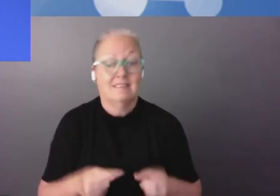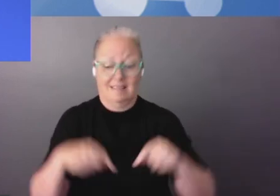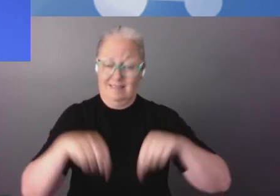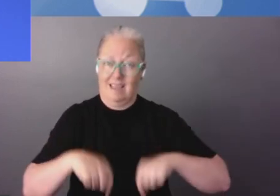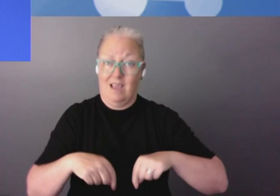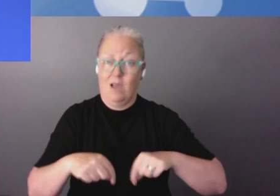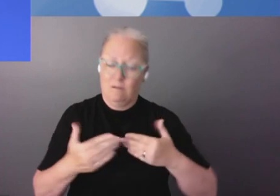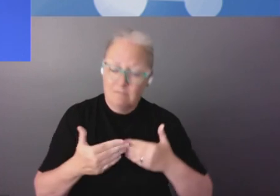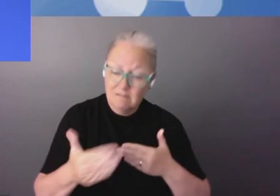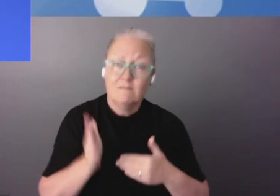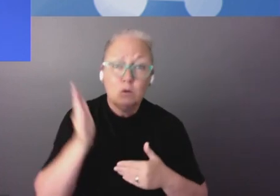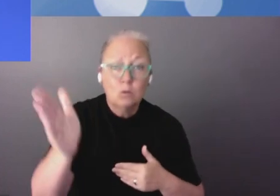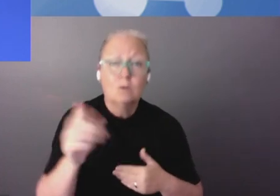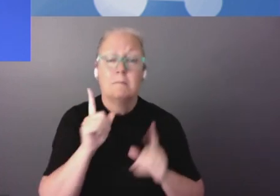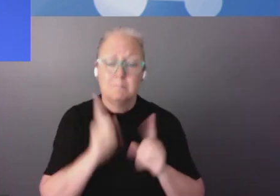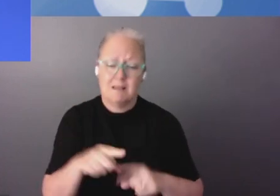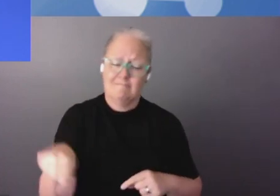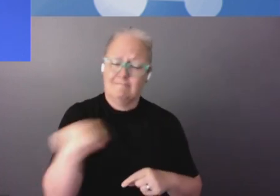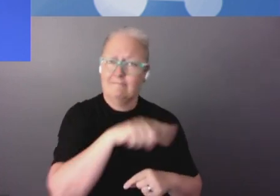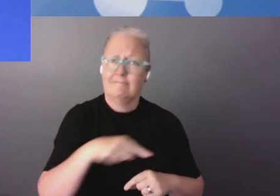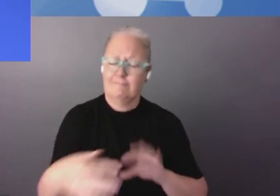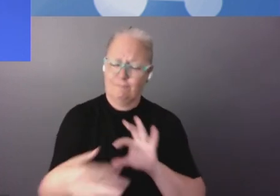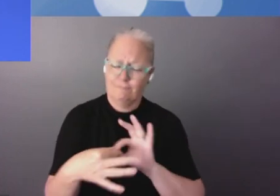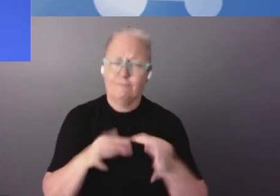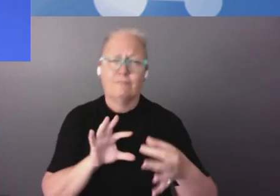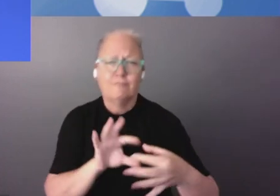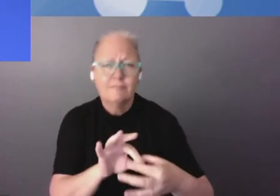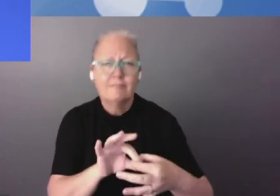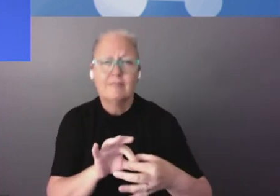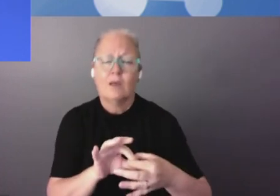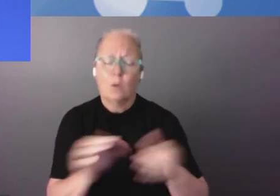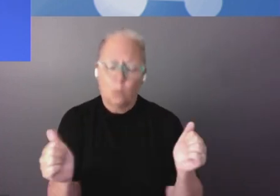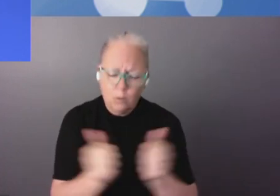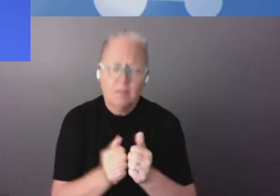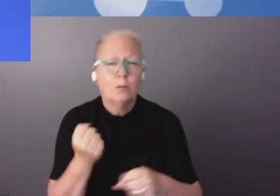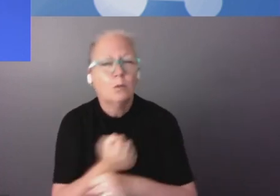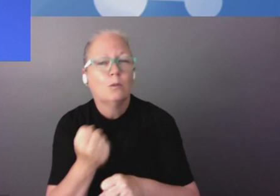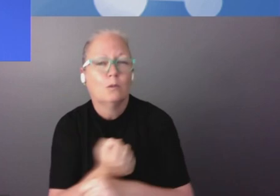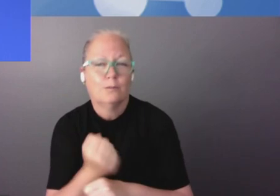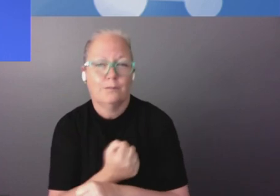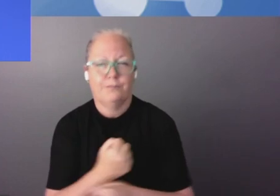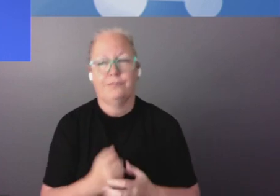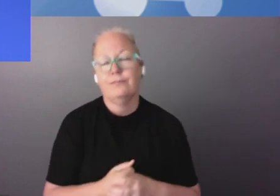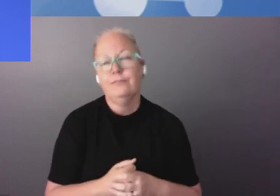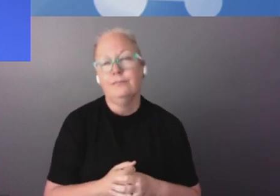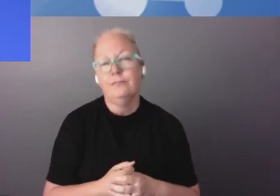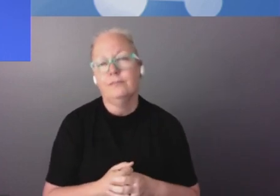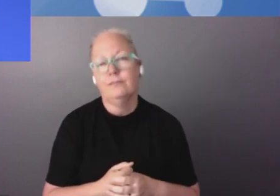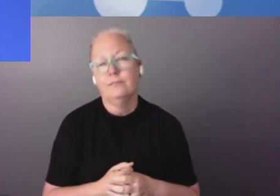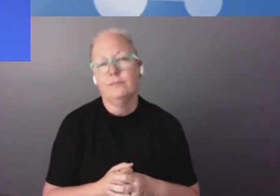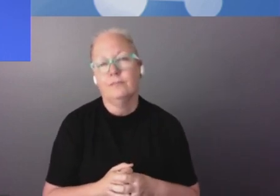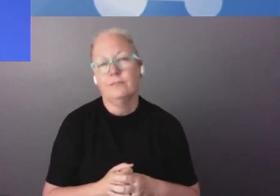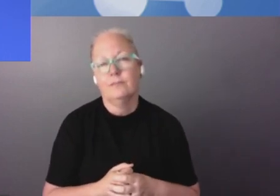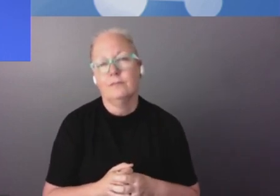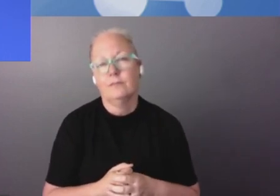temu pojawiły się pierwsze monopole, już z okładem 100 lat, i państwa narodowe poradziły sobie z